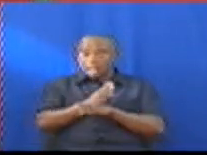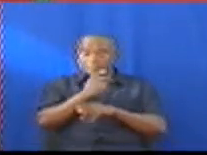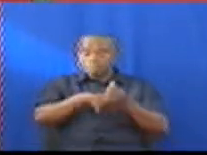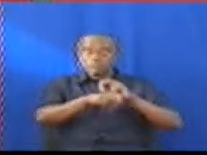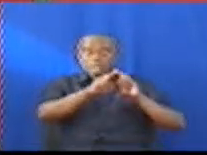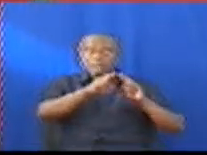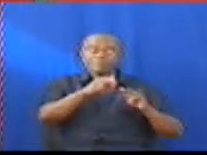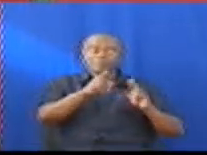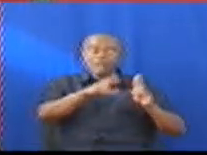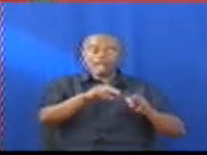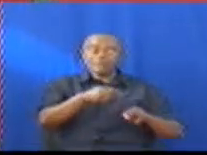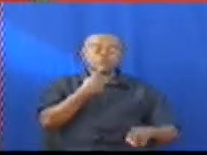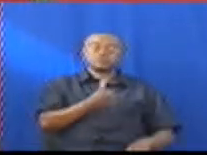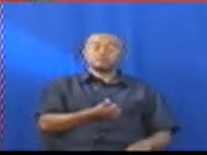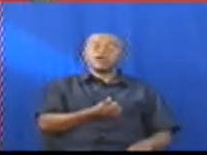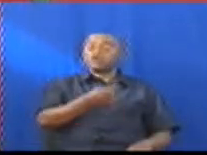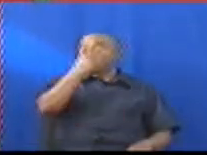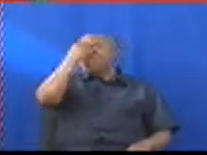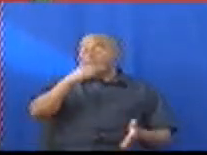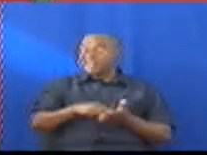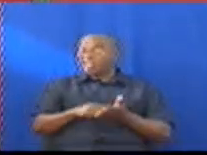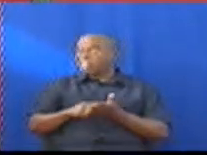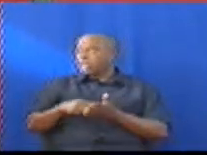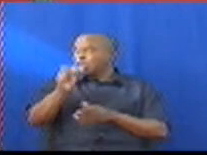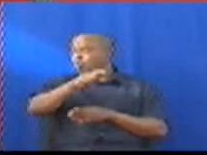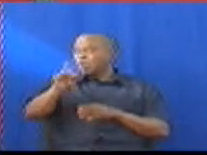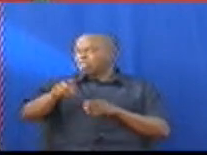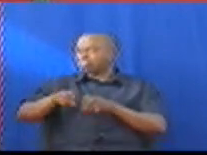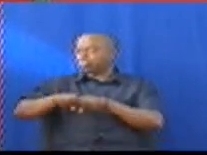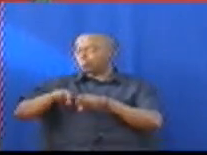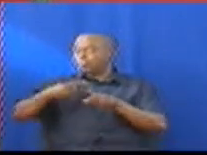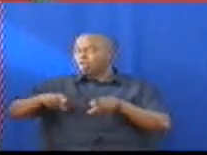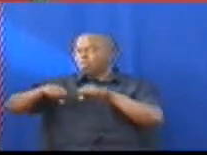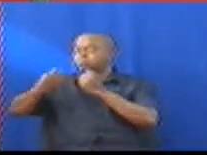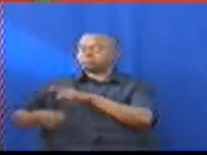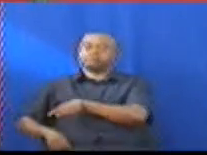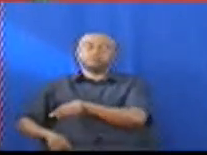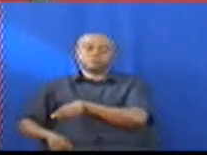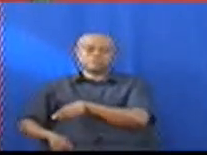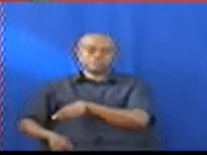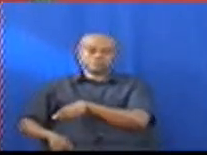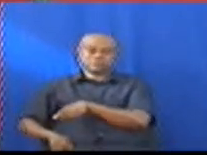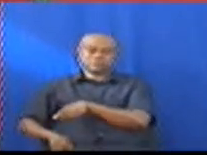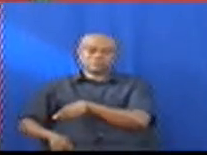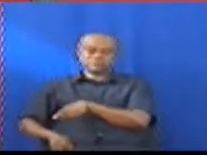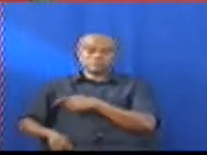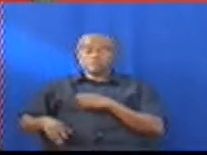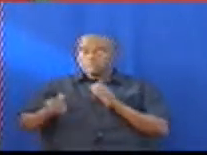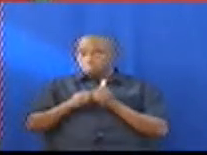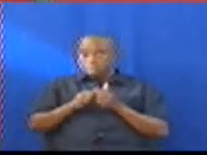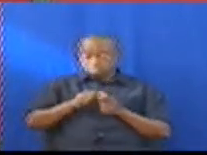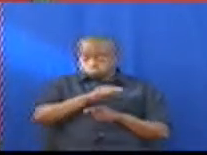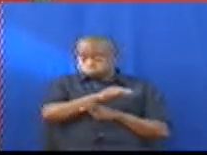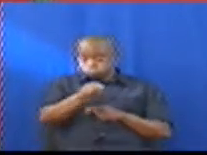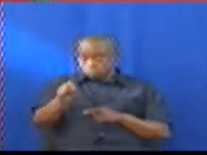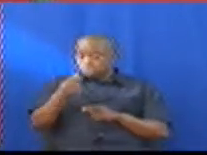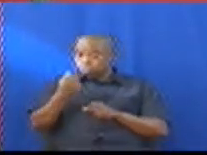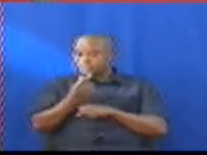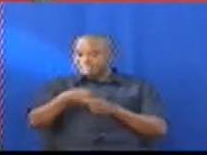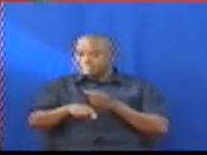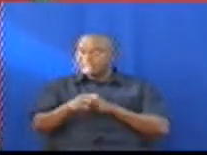haijasema. Kwa hivyo pia tunakwenda kuivunja nguvu mahakama yetu, kiasi ambacho haya tumeyafanya katika sheria ya hujumu